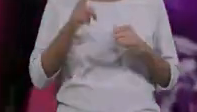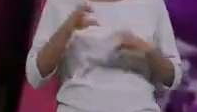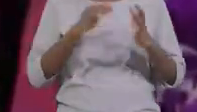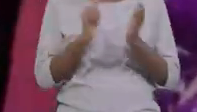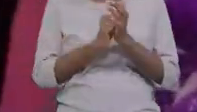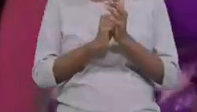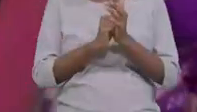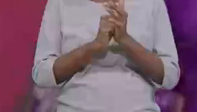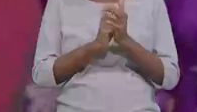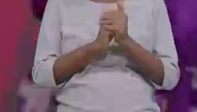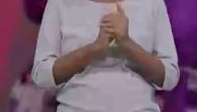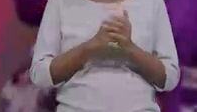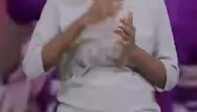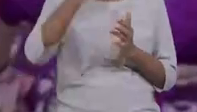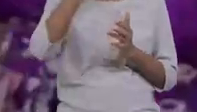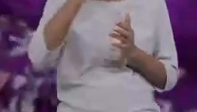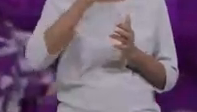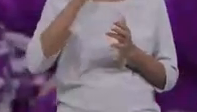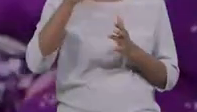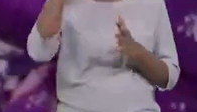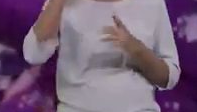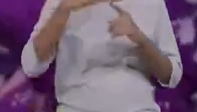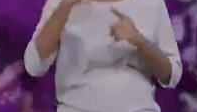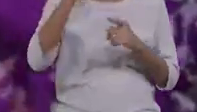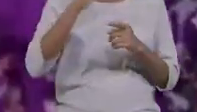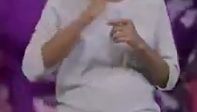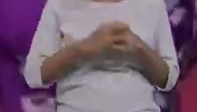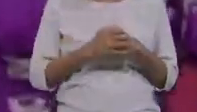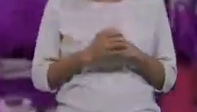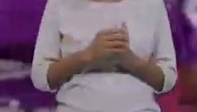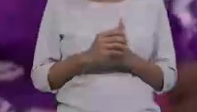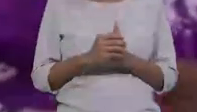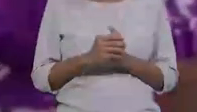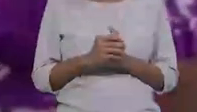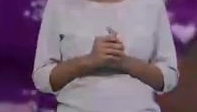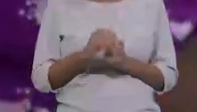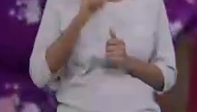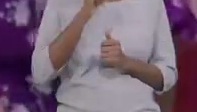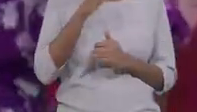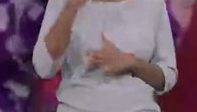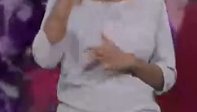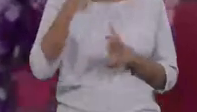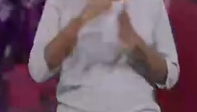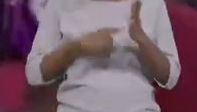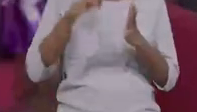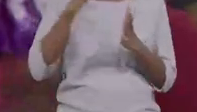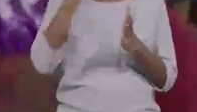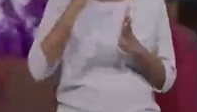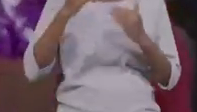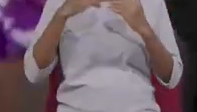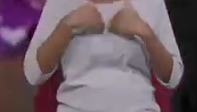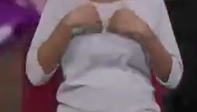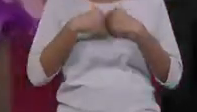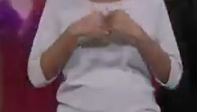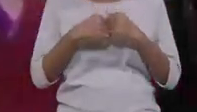Comment est-ce que tu peux faire ça? Ne sais pas tu qui tu es, ne sais pas qui tu es, ne sais-tu pas